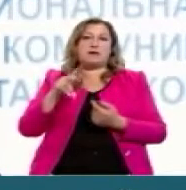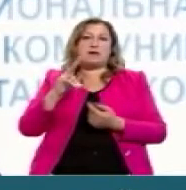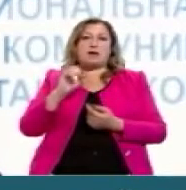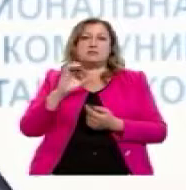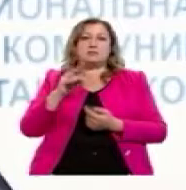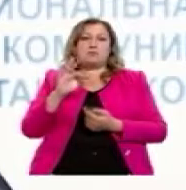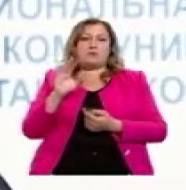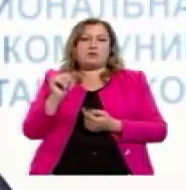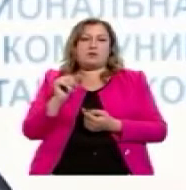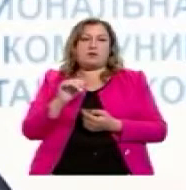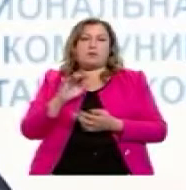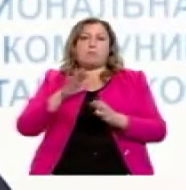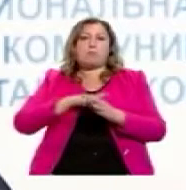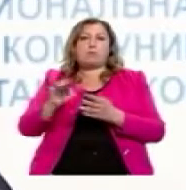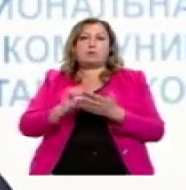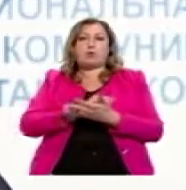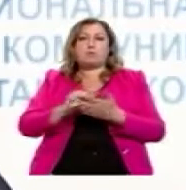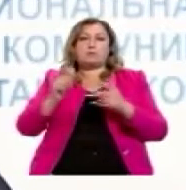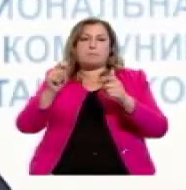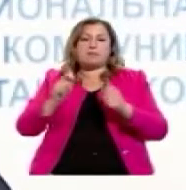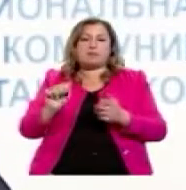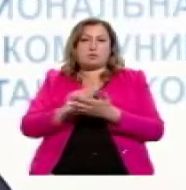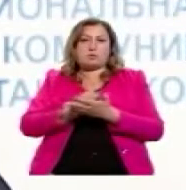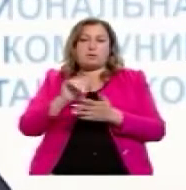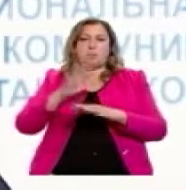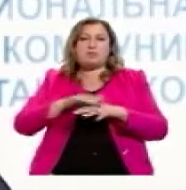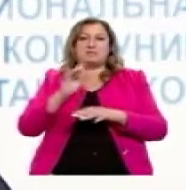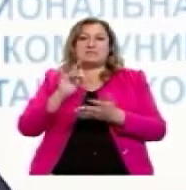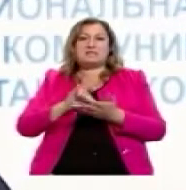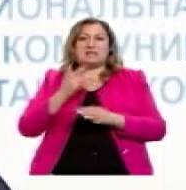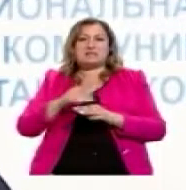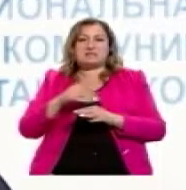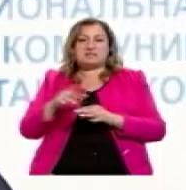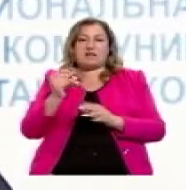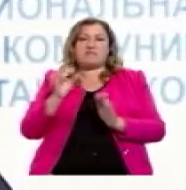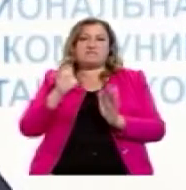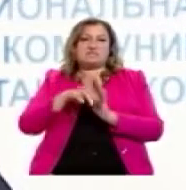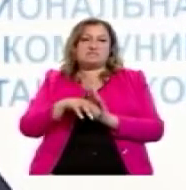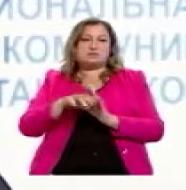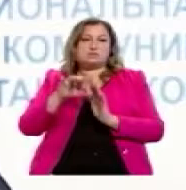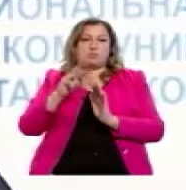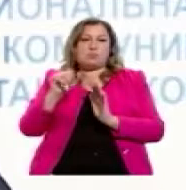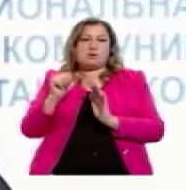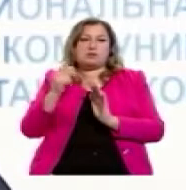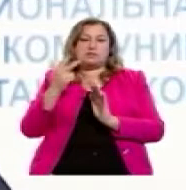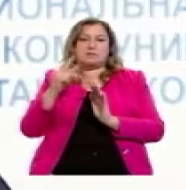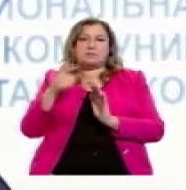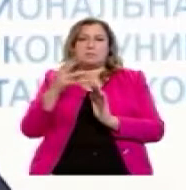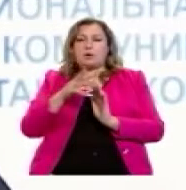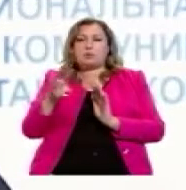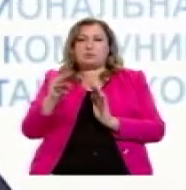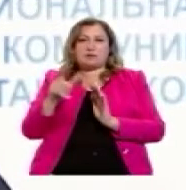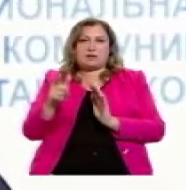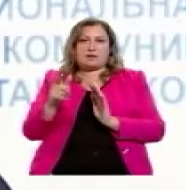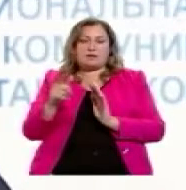Абулкасымовым подан пакет документов в банк «Центр кредитно-инвестиционные цели» в сумму 3,5 миллиона